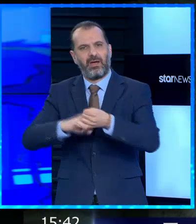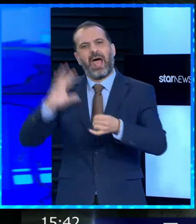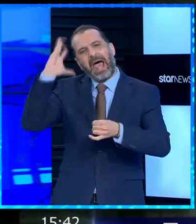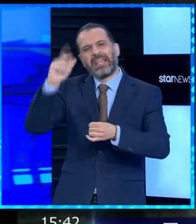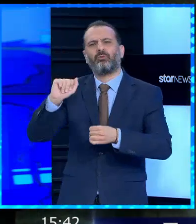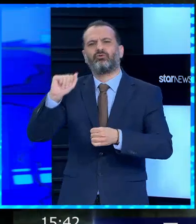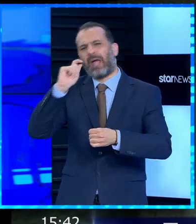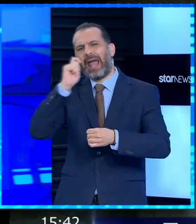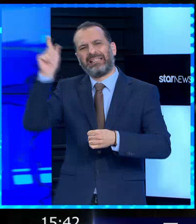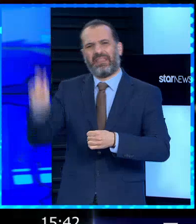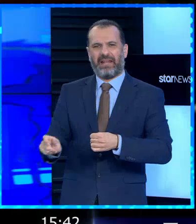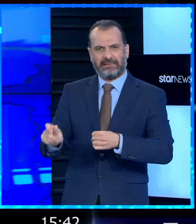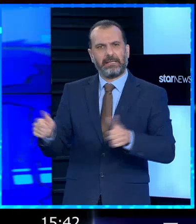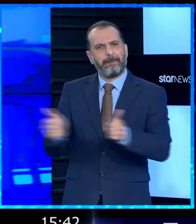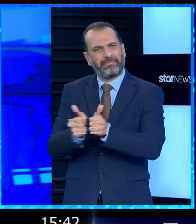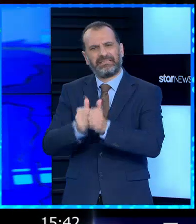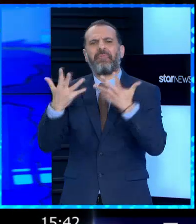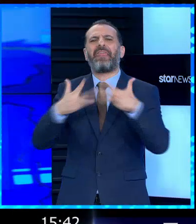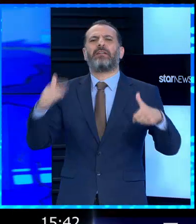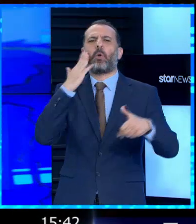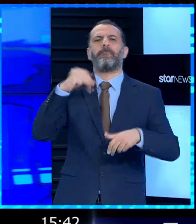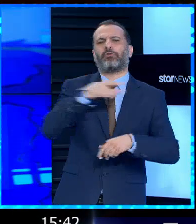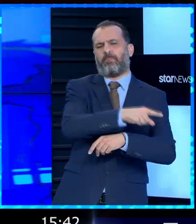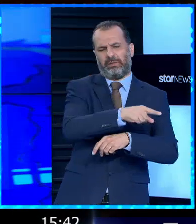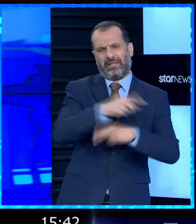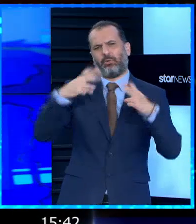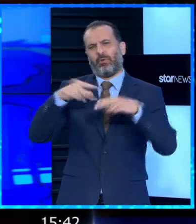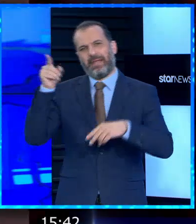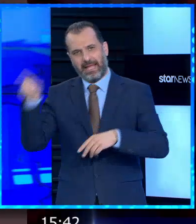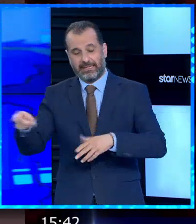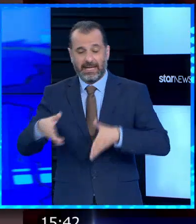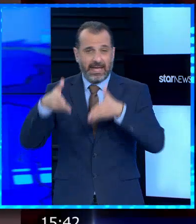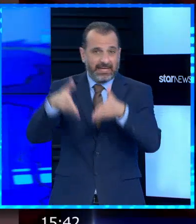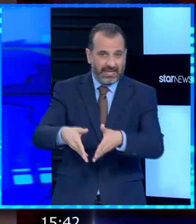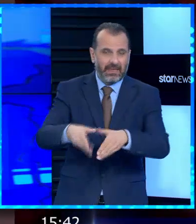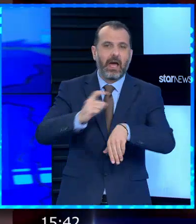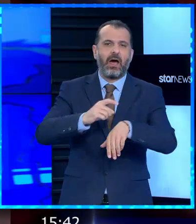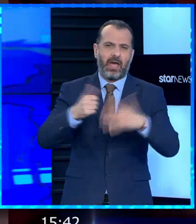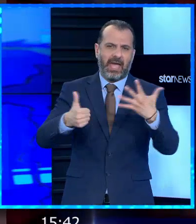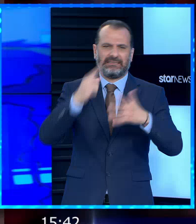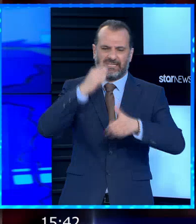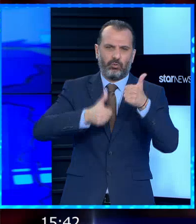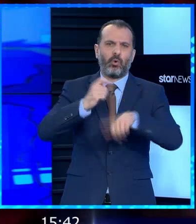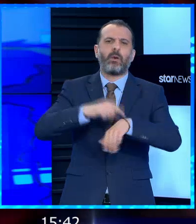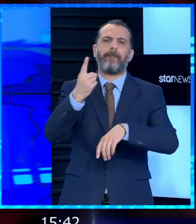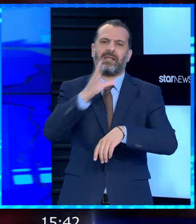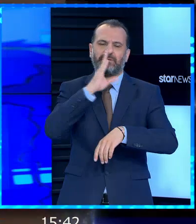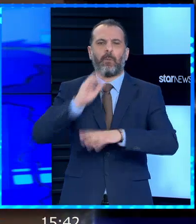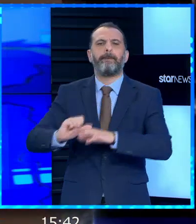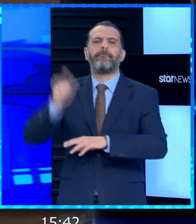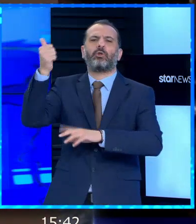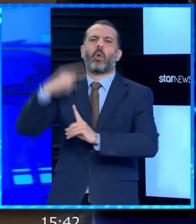όταν συμπροταγωνιστούσαν στο θέατρο Μετροπόλιταν. Η κηδεία της θα γίνει την Τρίτη, 6 Ιουνίου, στη 1 το μεσημέρι, από το